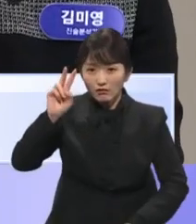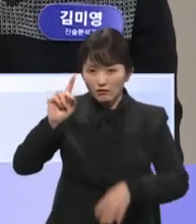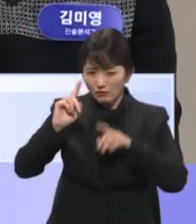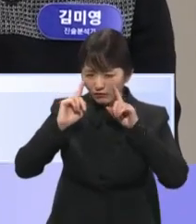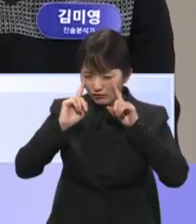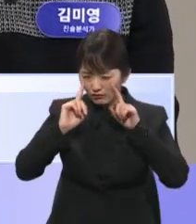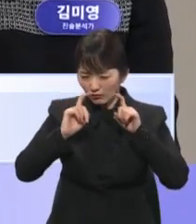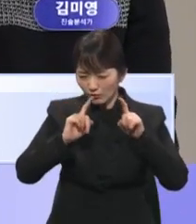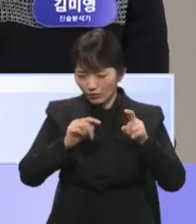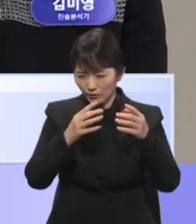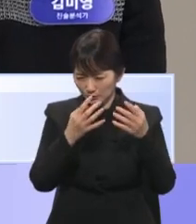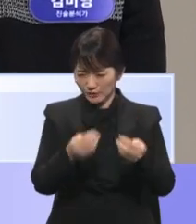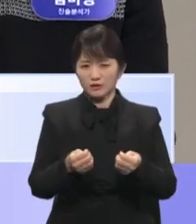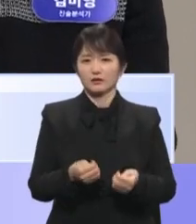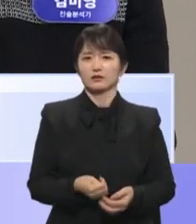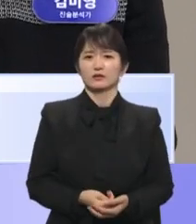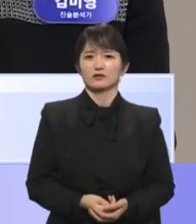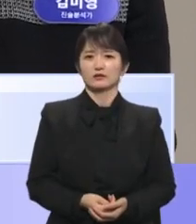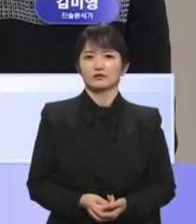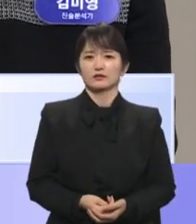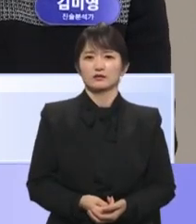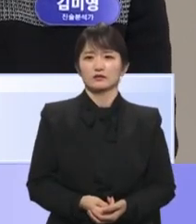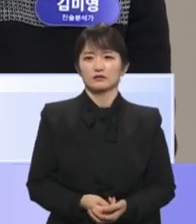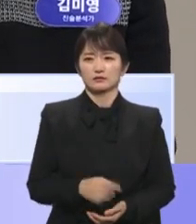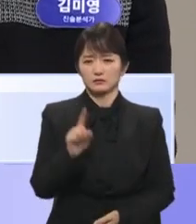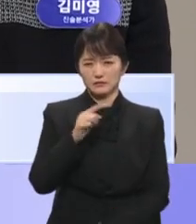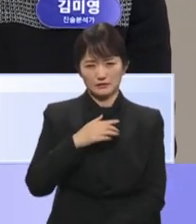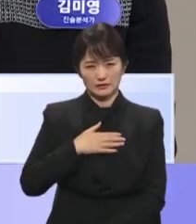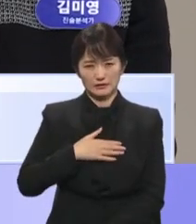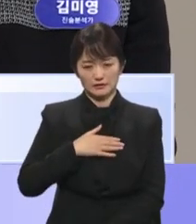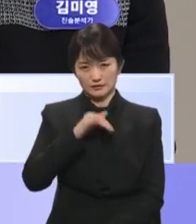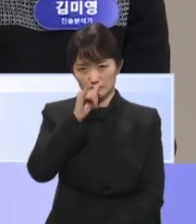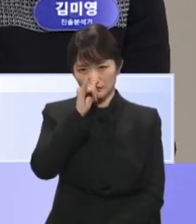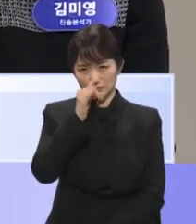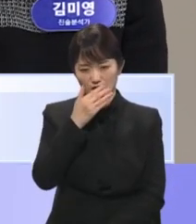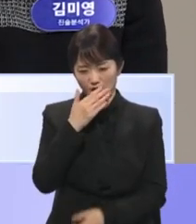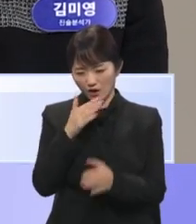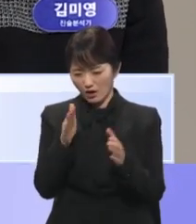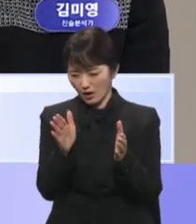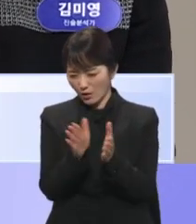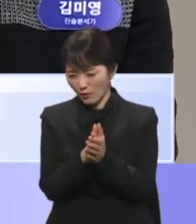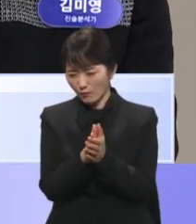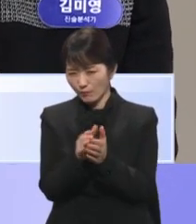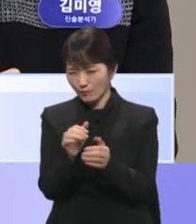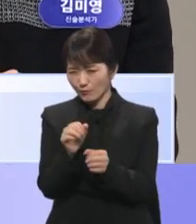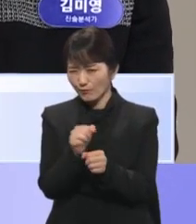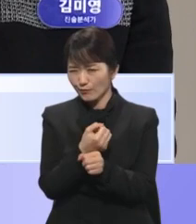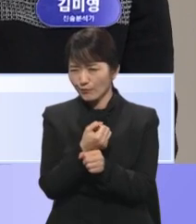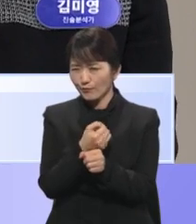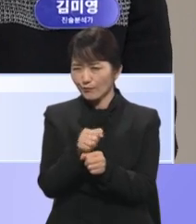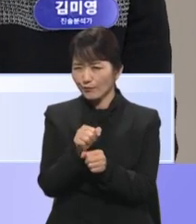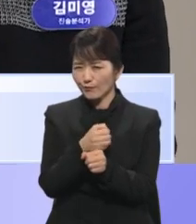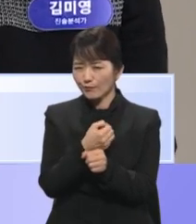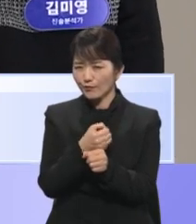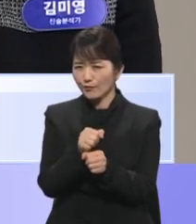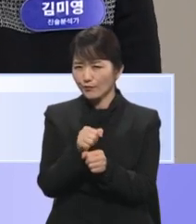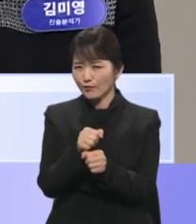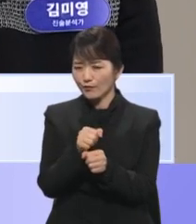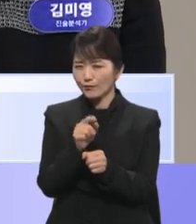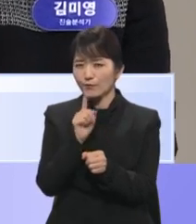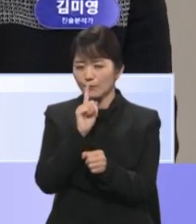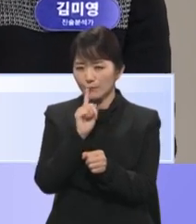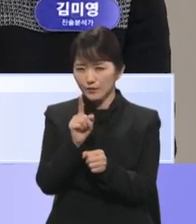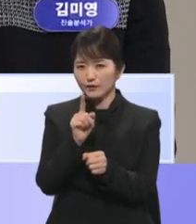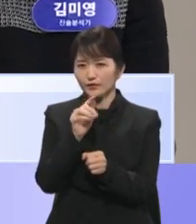굉장히 많을거다 그러면서 마치 뭔가 알고 있었고 같이 공모한 것처럼 이제 그런 뉘앙스를 계속 풍기는